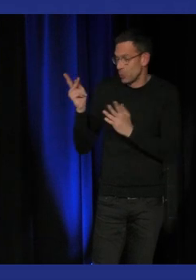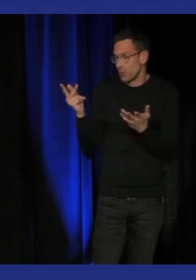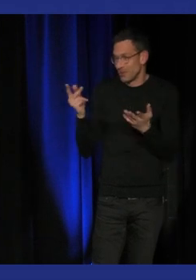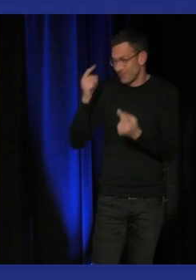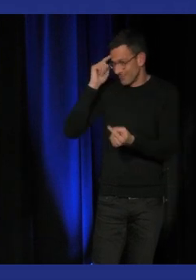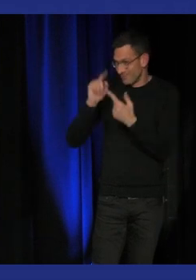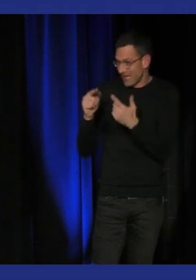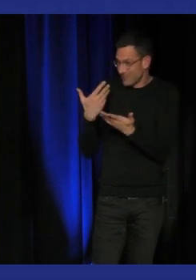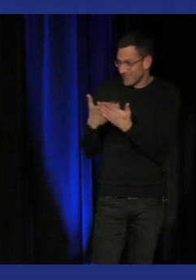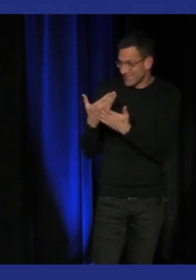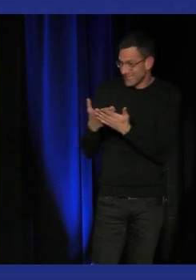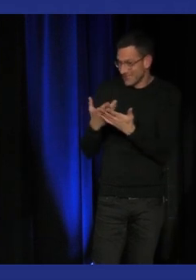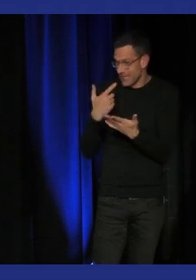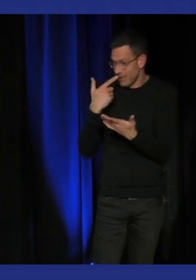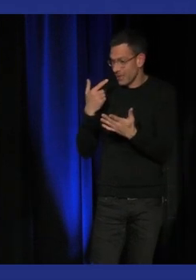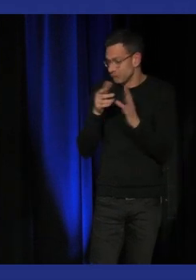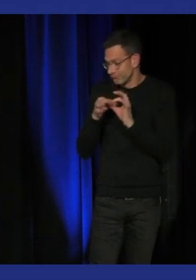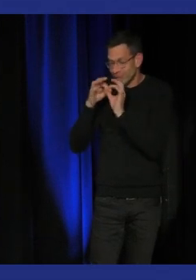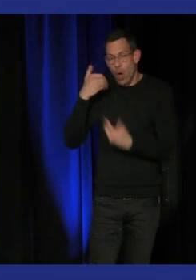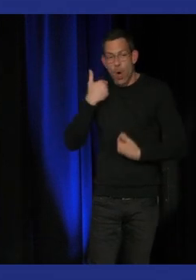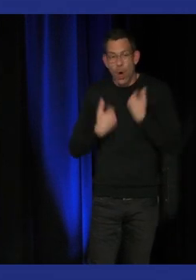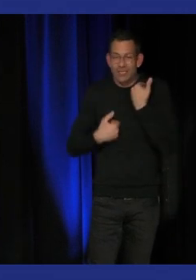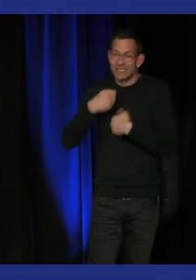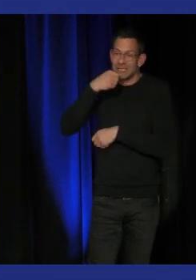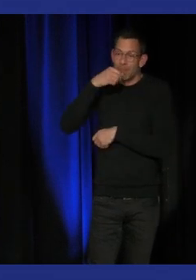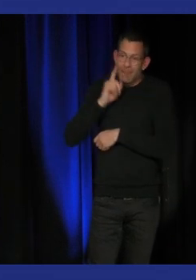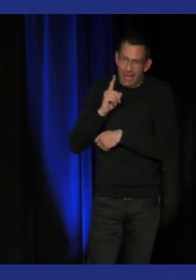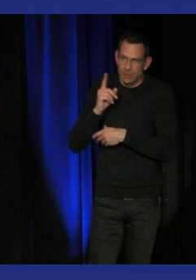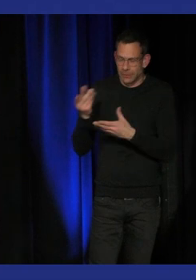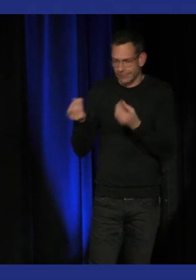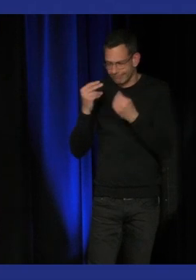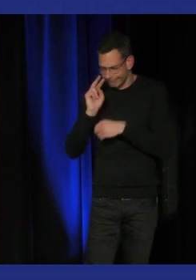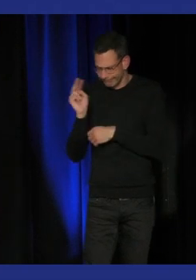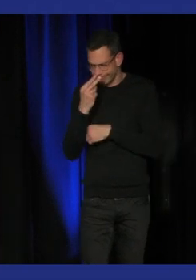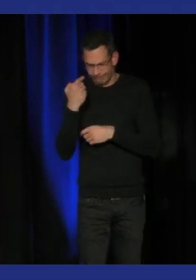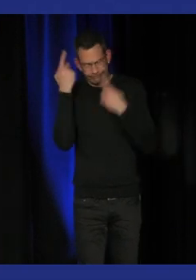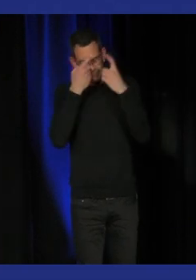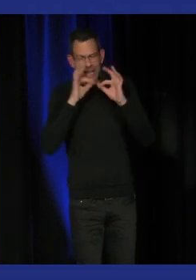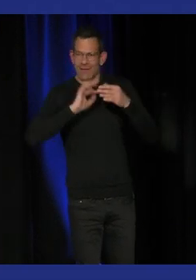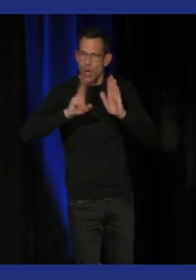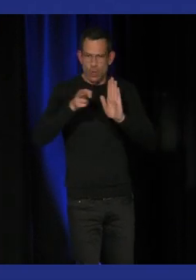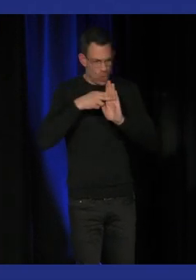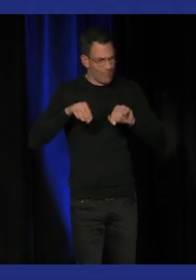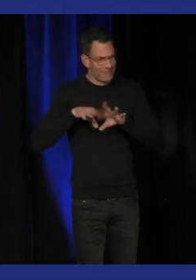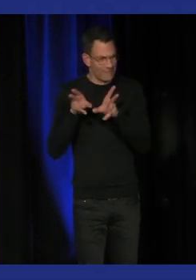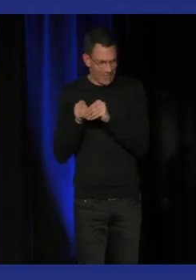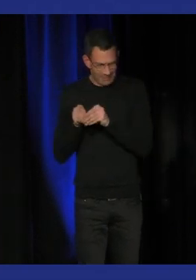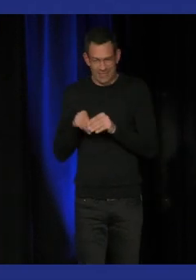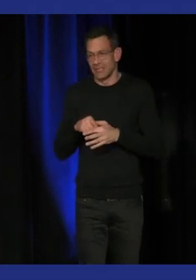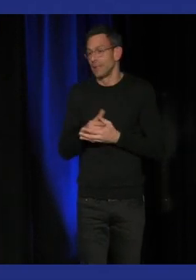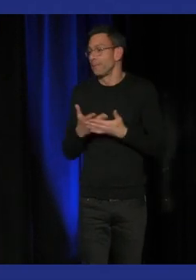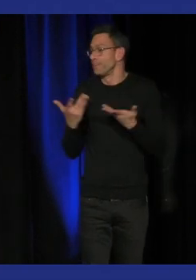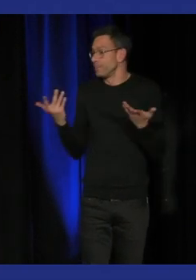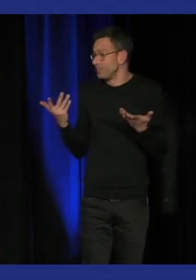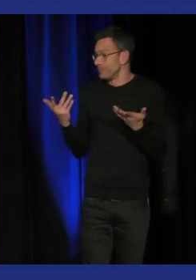cette réflexion autour de l'handiparentalité pour interroger justement ces normes familiales et du coup